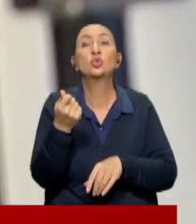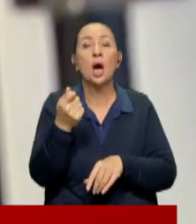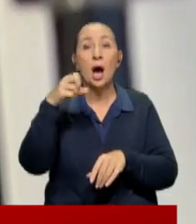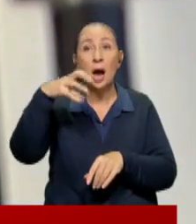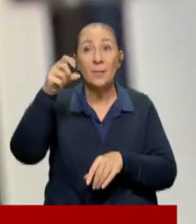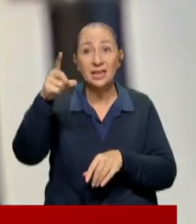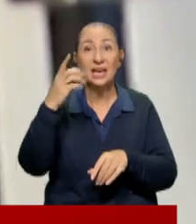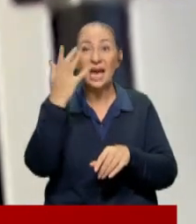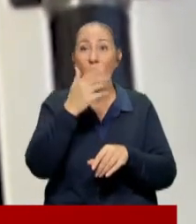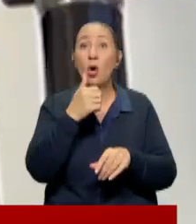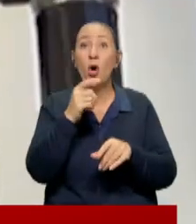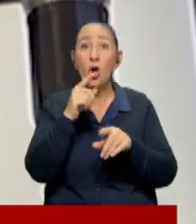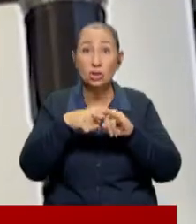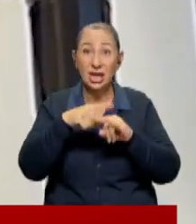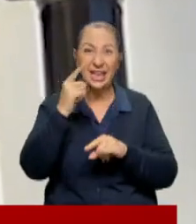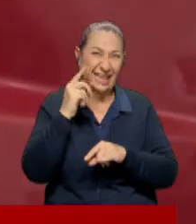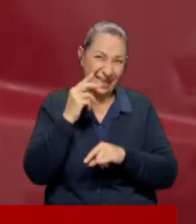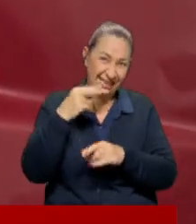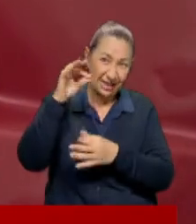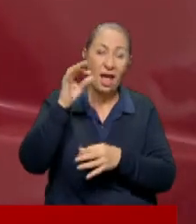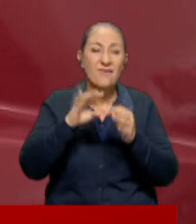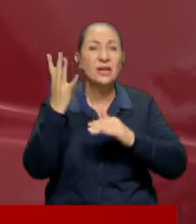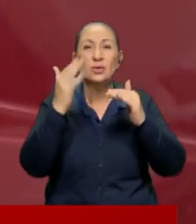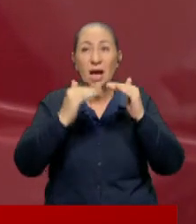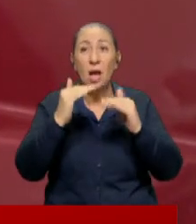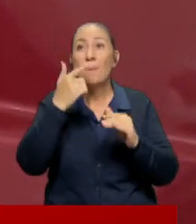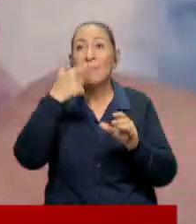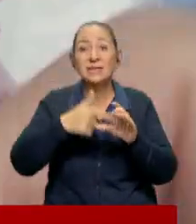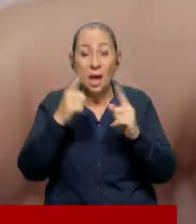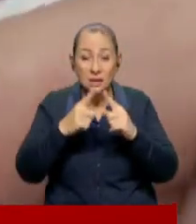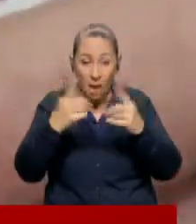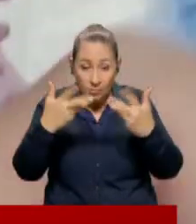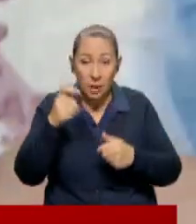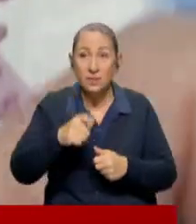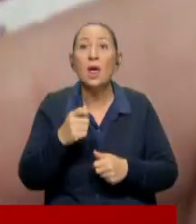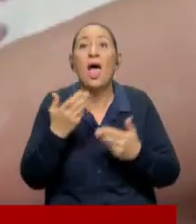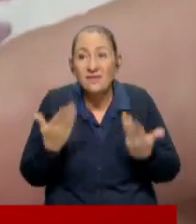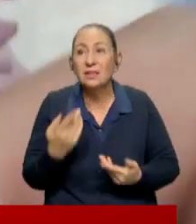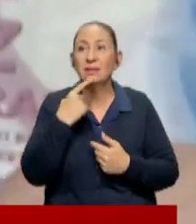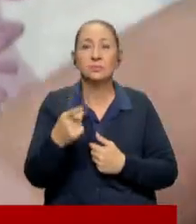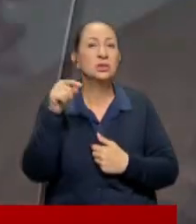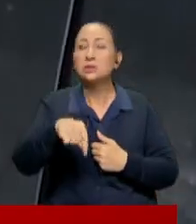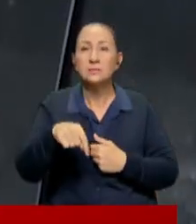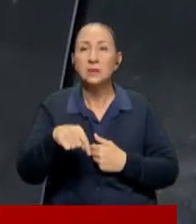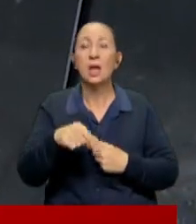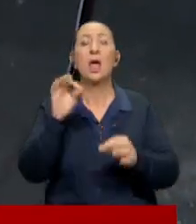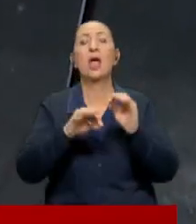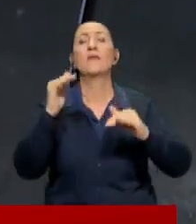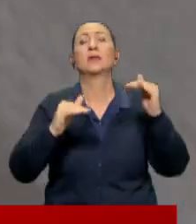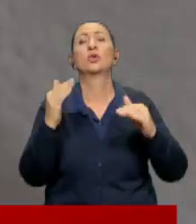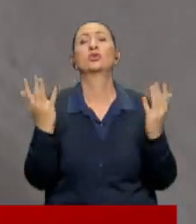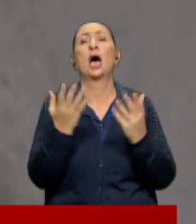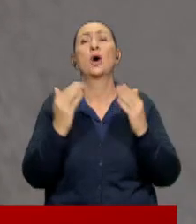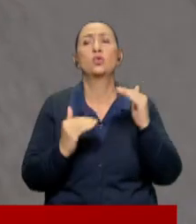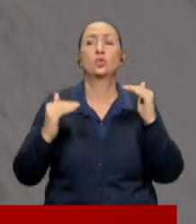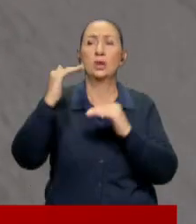AK Partili Karahocagil, enflasyon daha düşükken akaryakıt hesabı bile yaptığını itiraf etmişti. Şimdi ise enflasyon daha